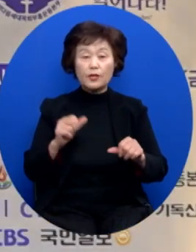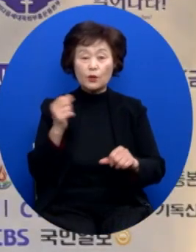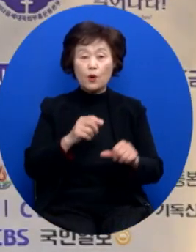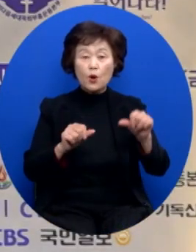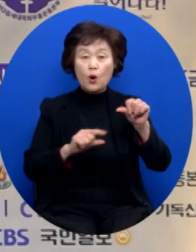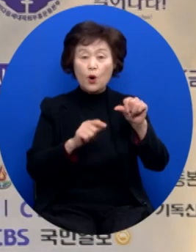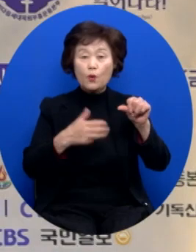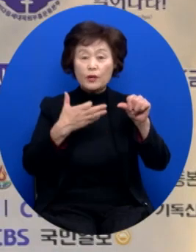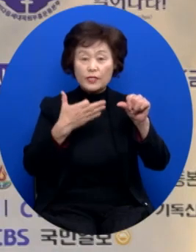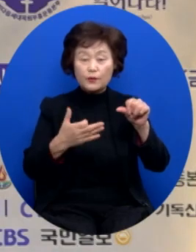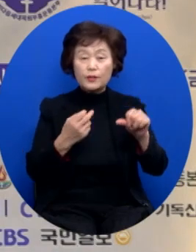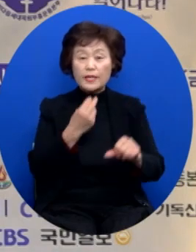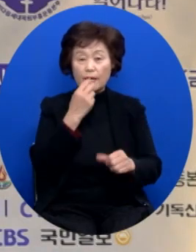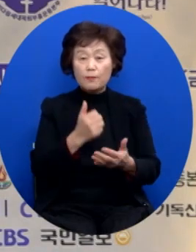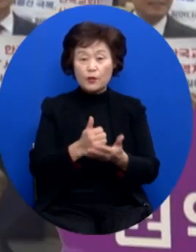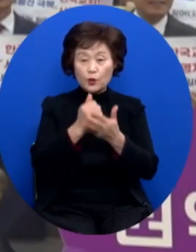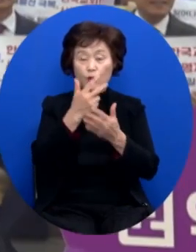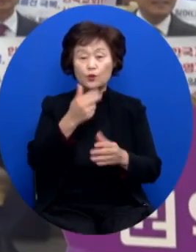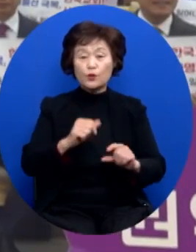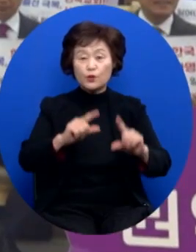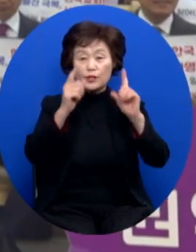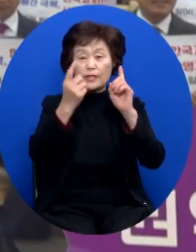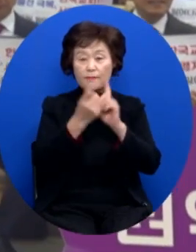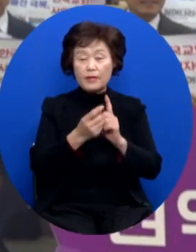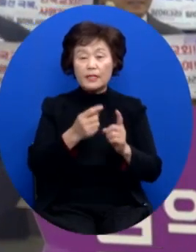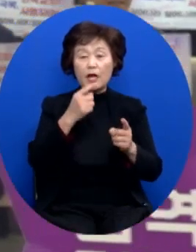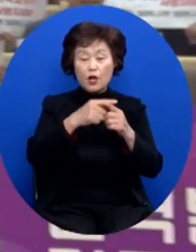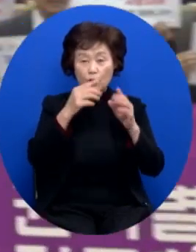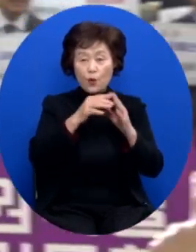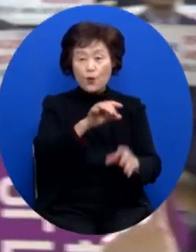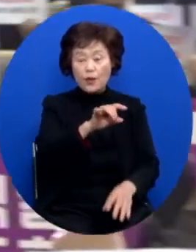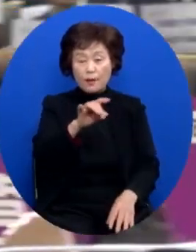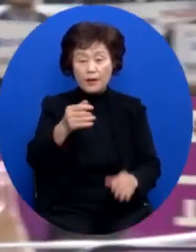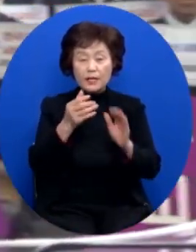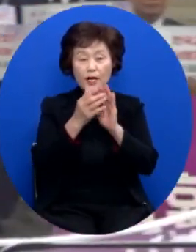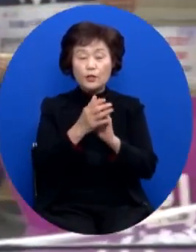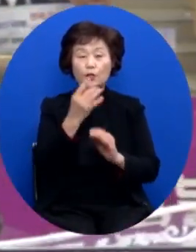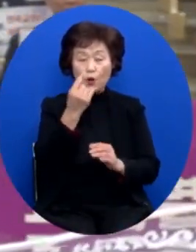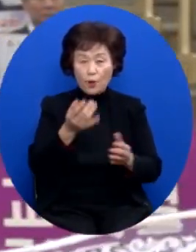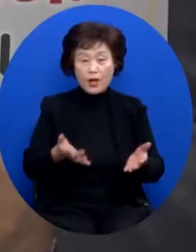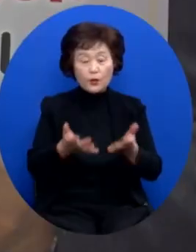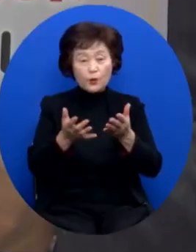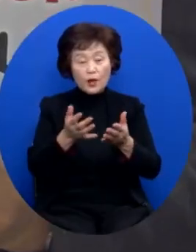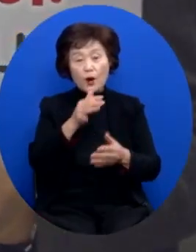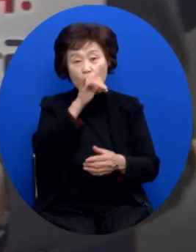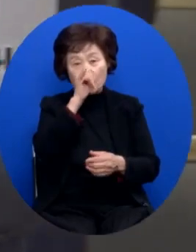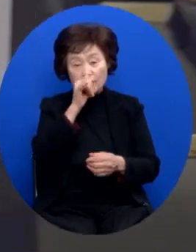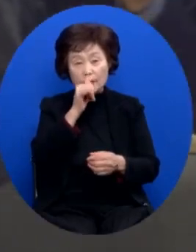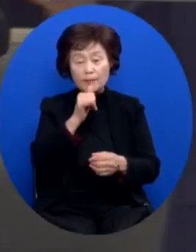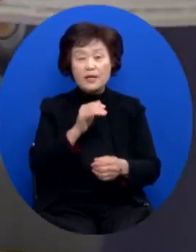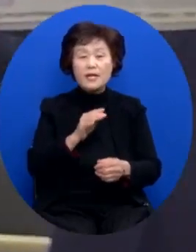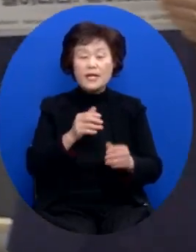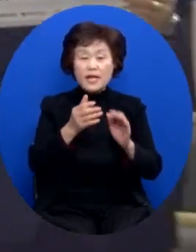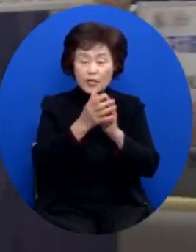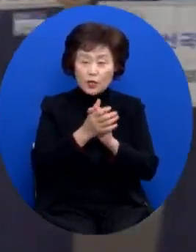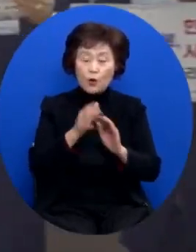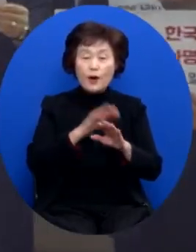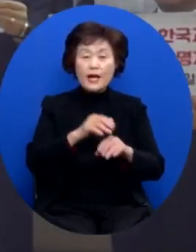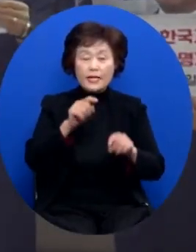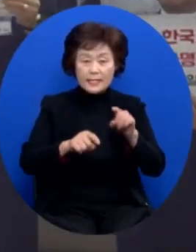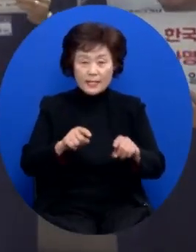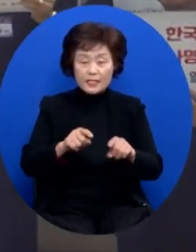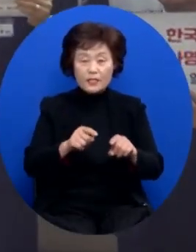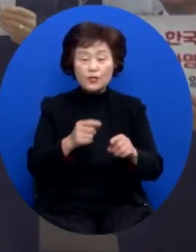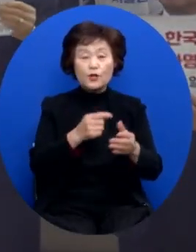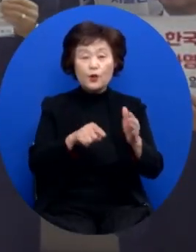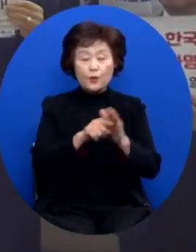맞춰 교회별 기도회를 려하는 등 저출생 극복을 위한 실제적인 기도와 실천의 움직임을 전국 교회로 확산해